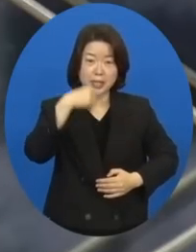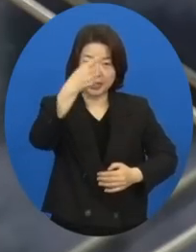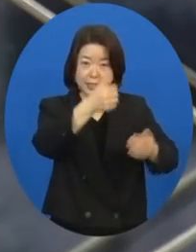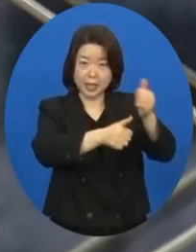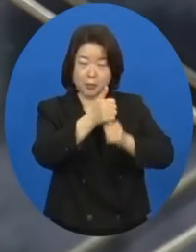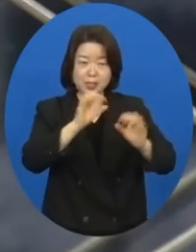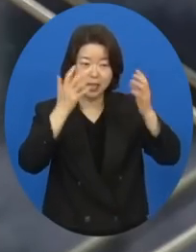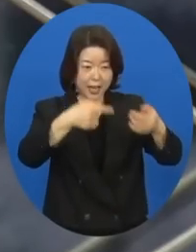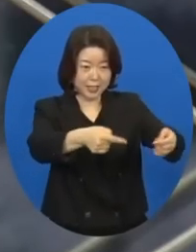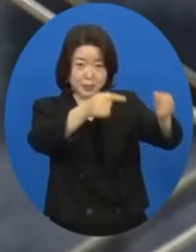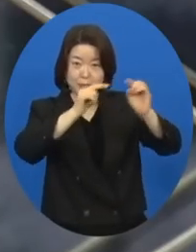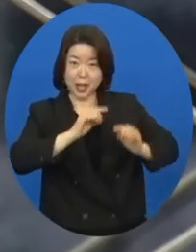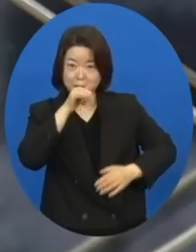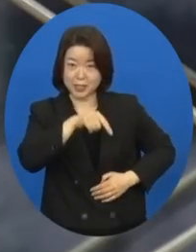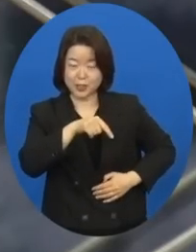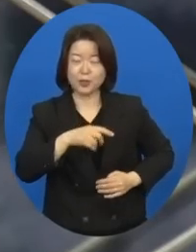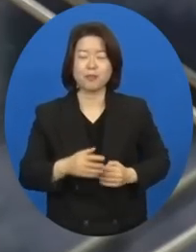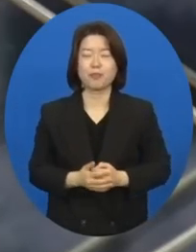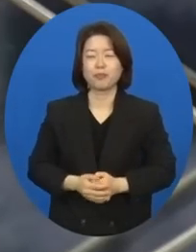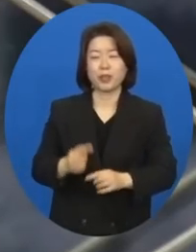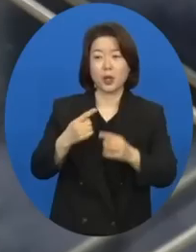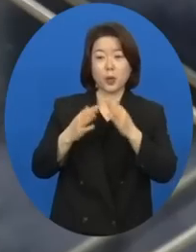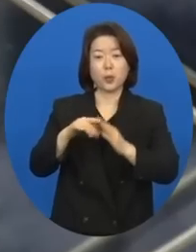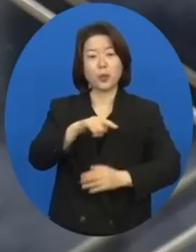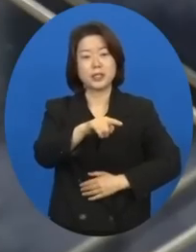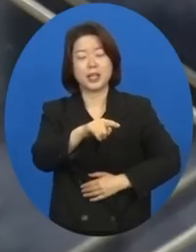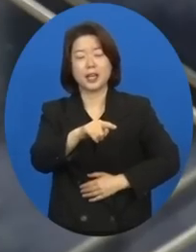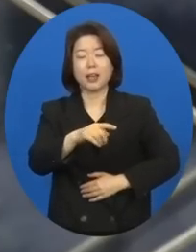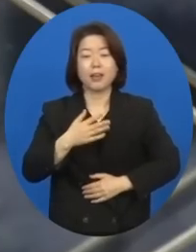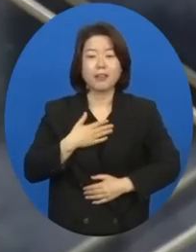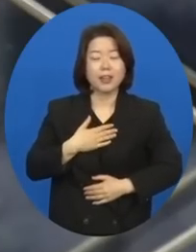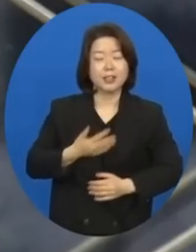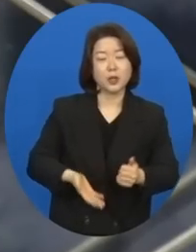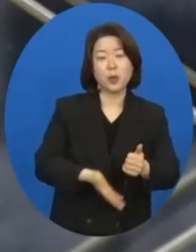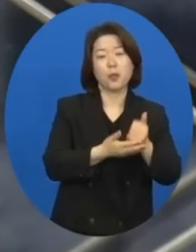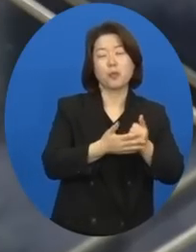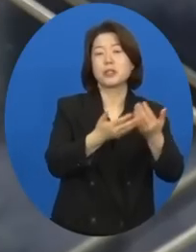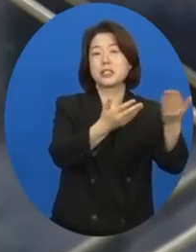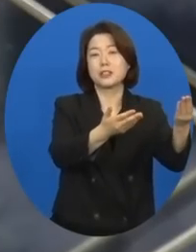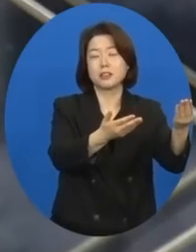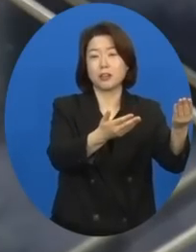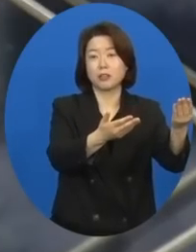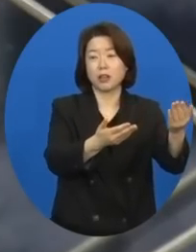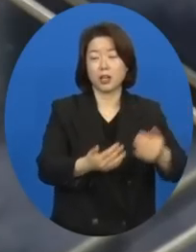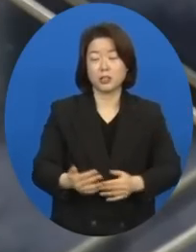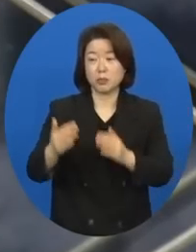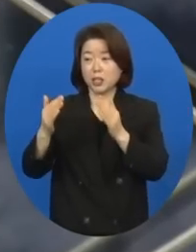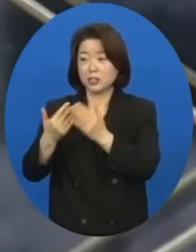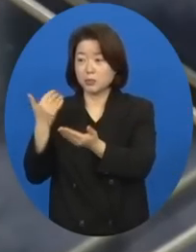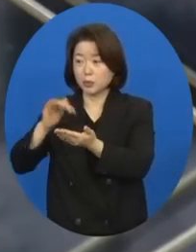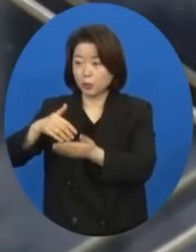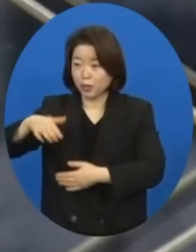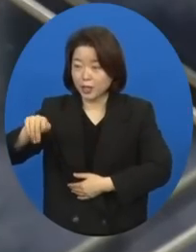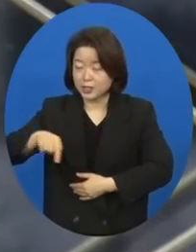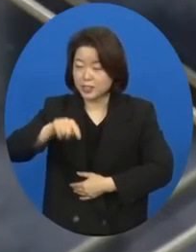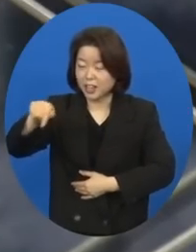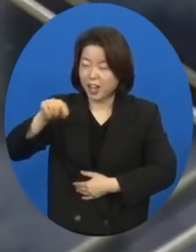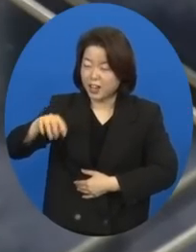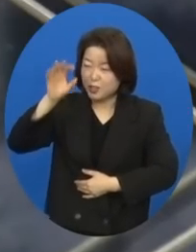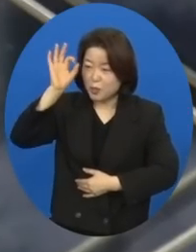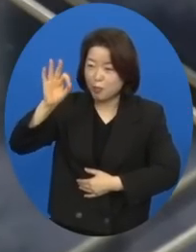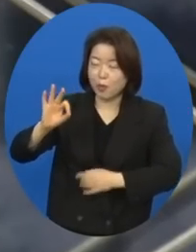교회에서 어른들이 내 자녀를 보며 기특하다 칭찬하지만 집에서의 자녀는 어떻습니까? 많은